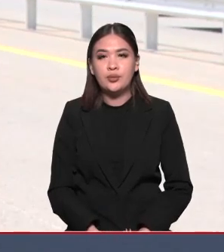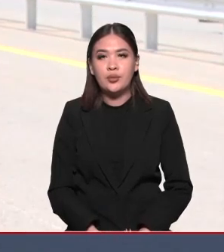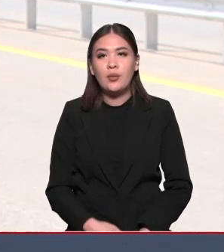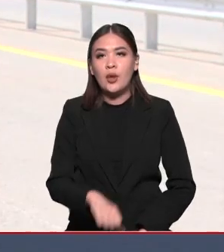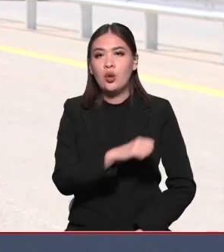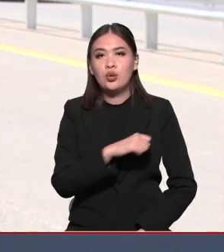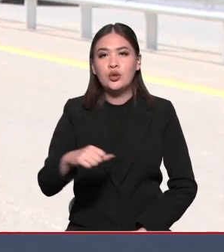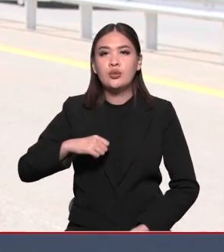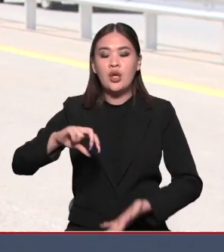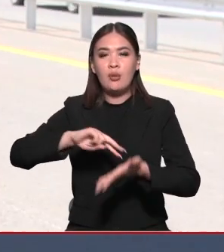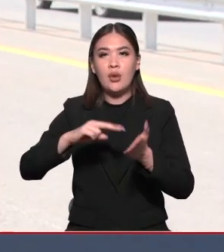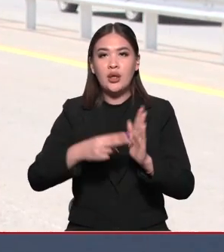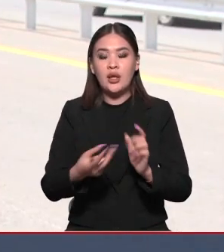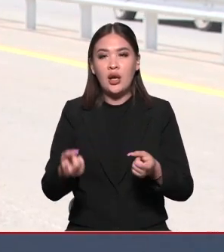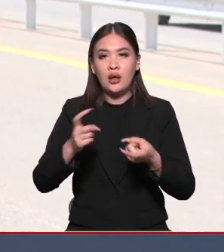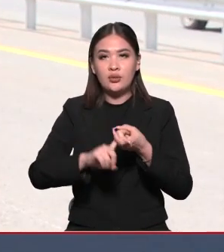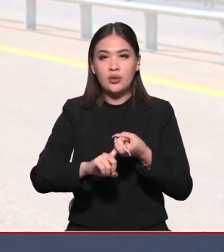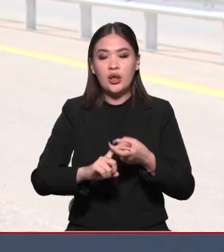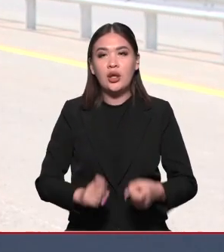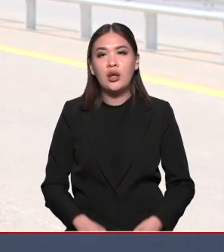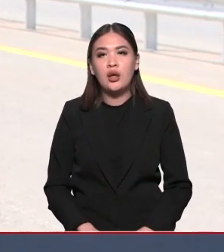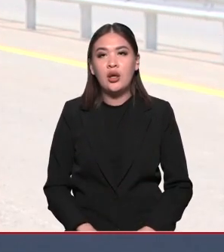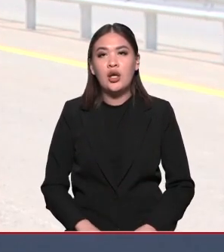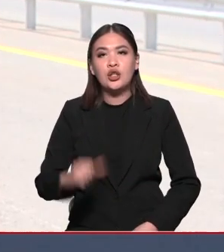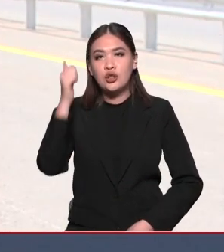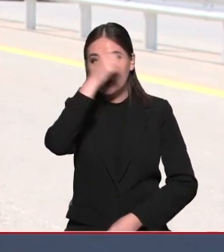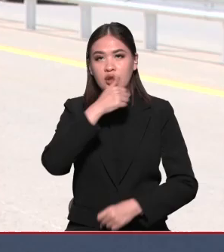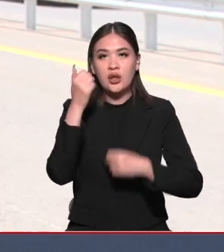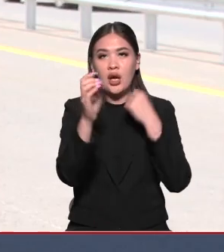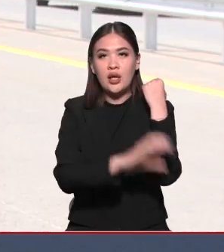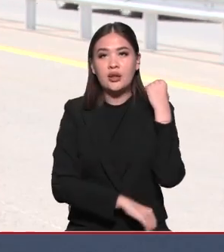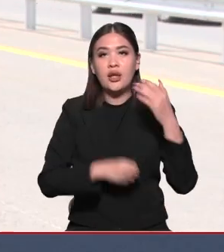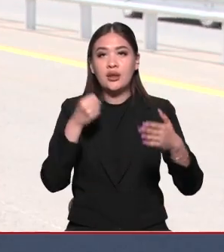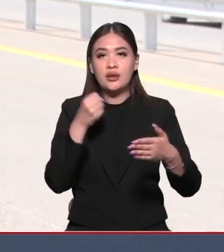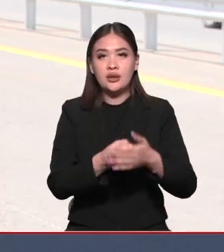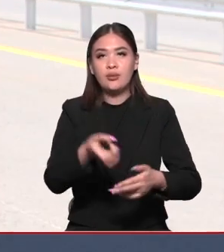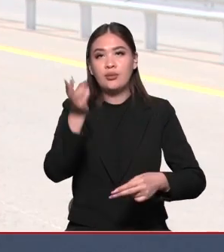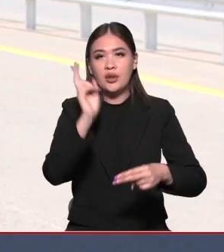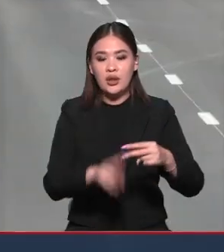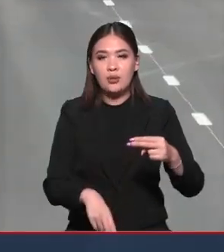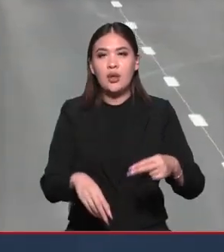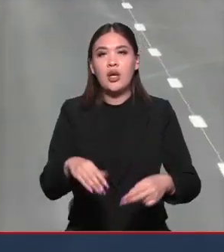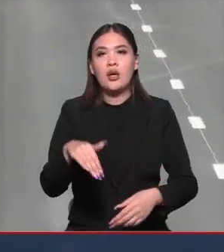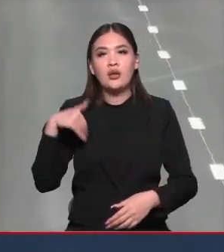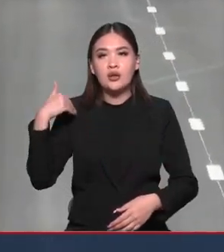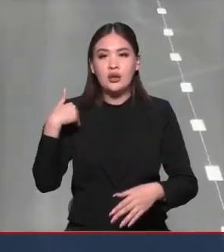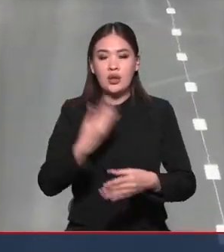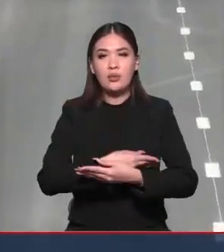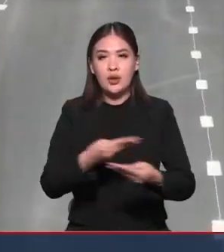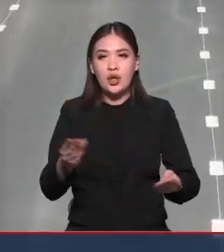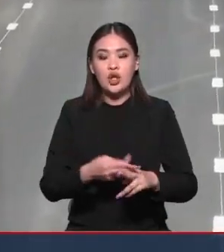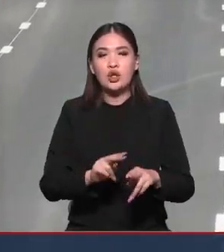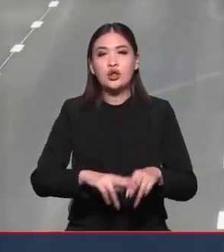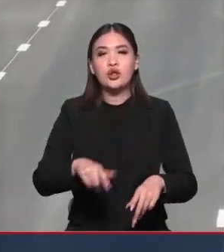Өзіміз жобалағандай, өзіміз планымыз бойынша жылдың аяғына дейін толық бітіп, пайдалануға берілетін болады. Жол сапасы